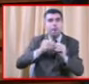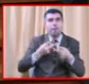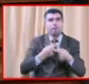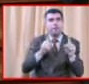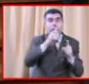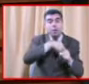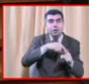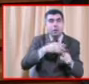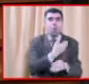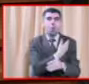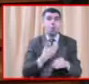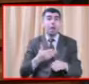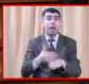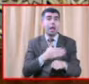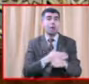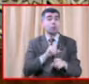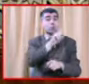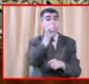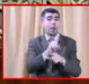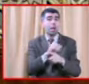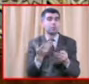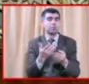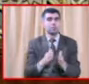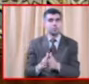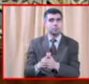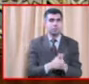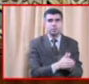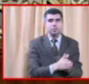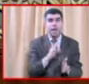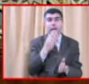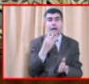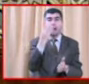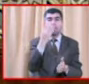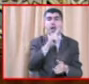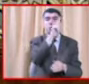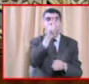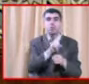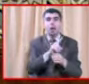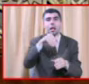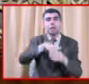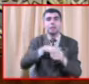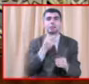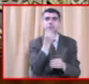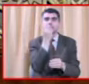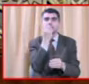غياب. شكرا. السؤال الرابع للسيدات والسادة النواب المحترمين من الفريق الاشتراكي، تفضل السيد نائب.